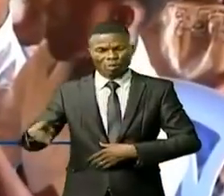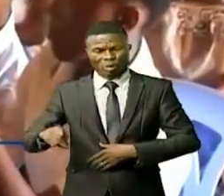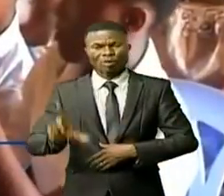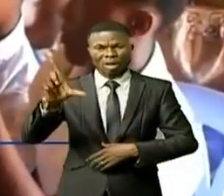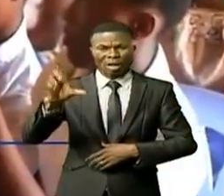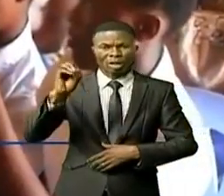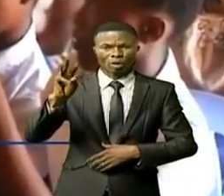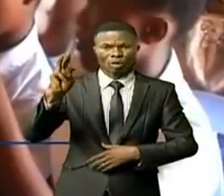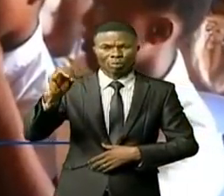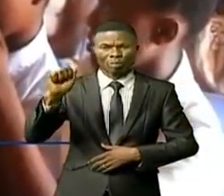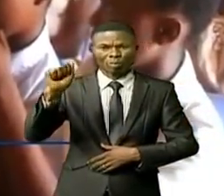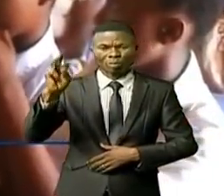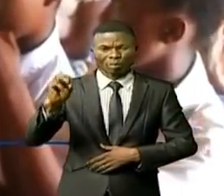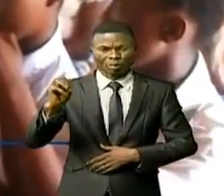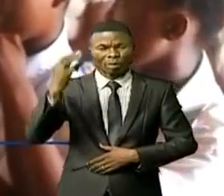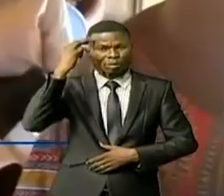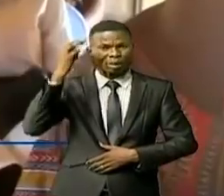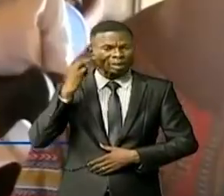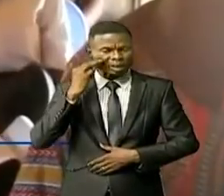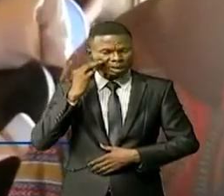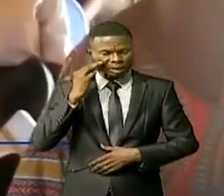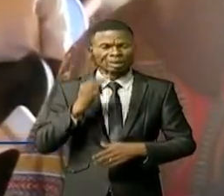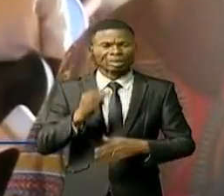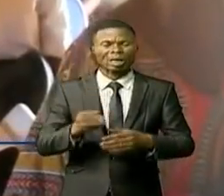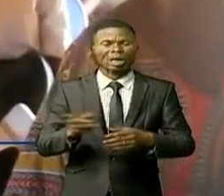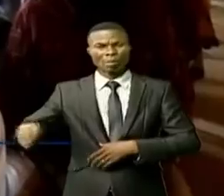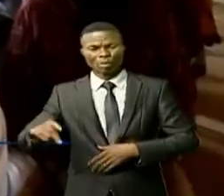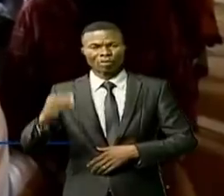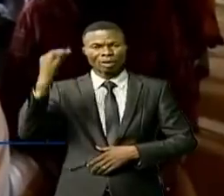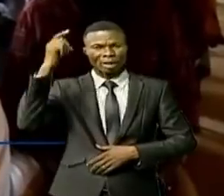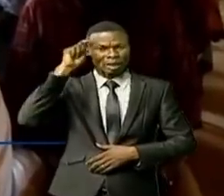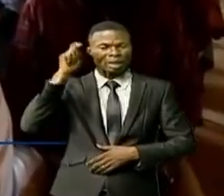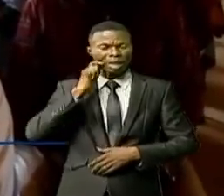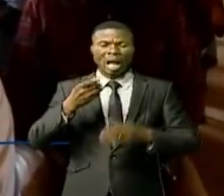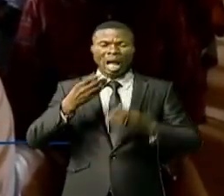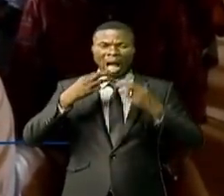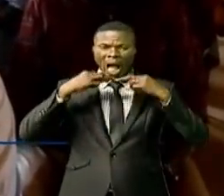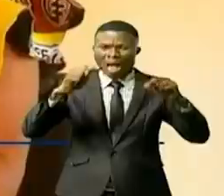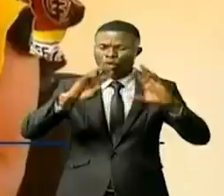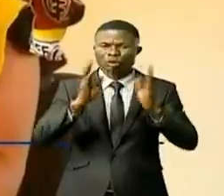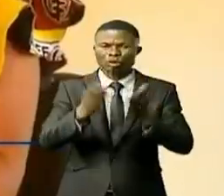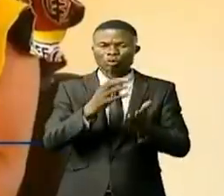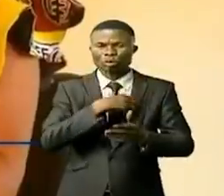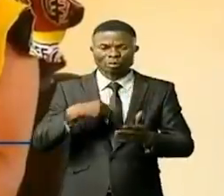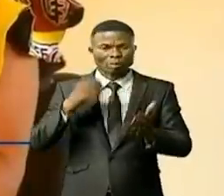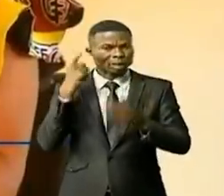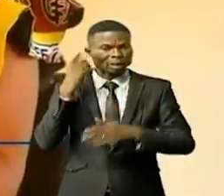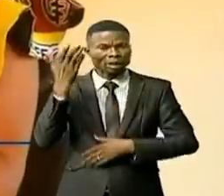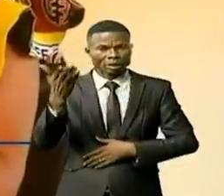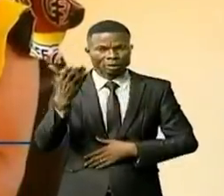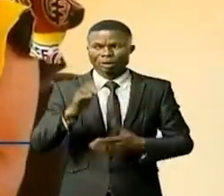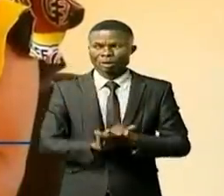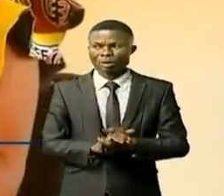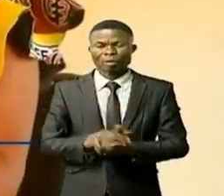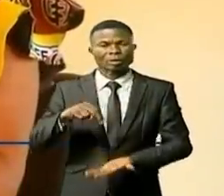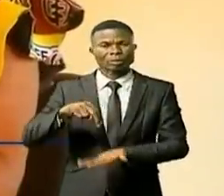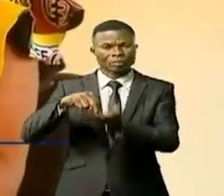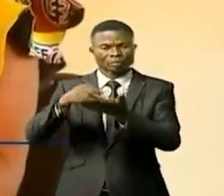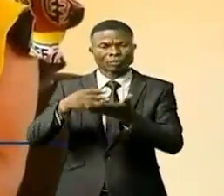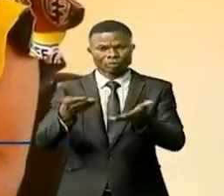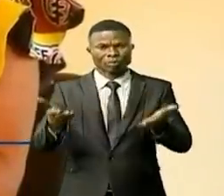Lomami, Madame ministre provinciale du genre a lancé un message à toutes les femmes. Suivez. Je me joins donc au